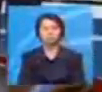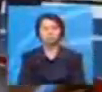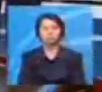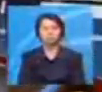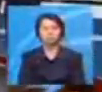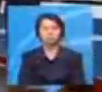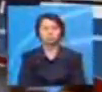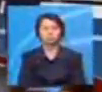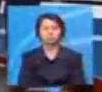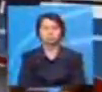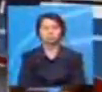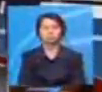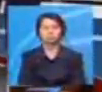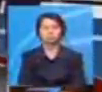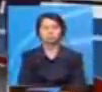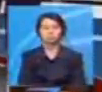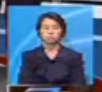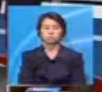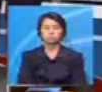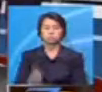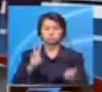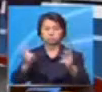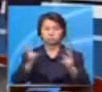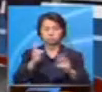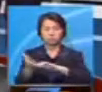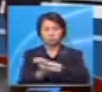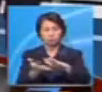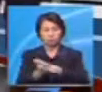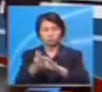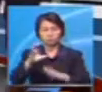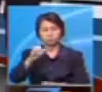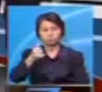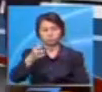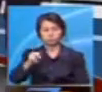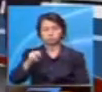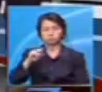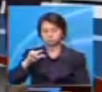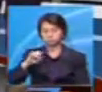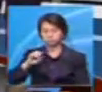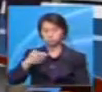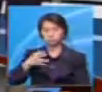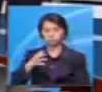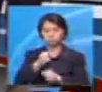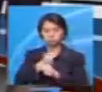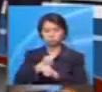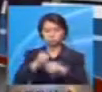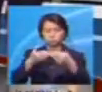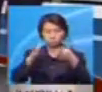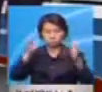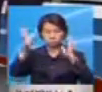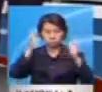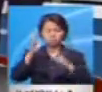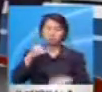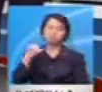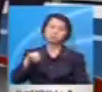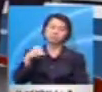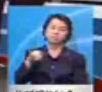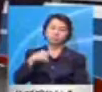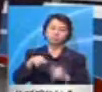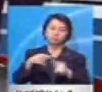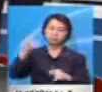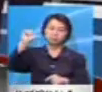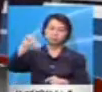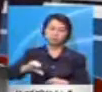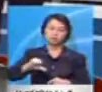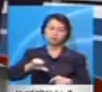mansor sementara itu hasrat bergu cempuran negara Chan pengson goheng untuk merangkul gelaran terbuka Malaysia tidak kesampaian apabila